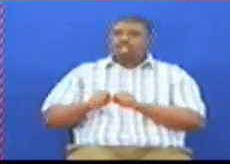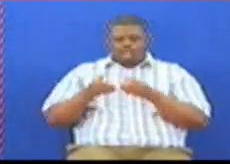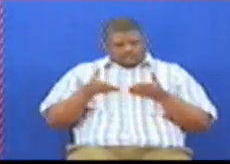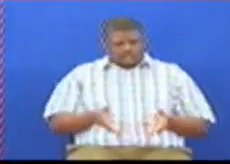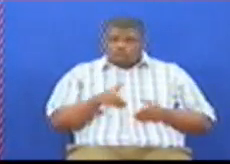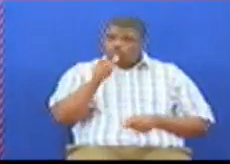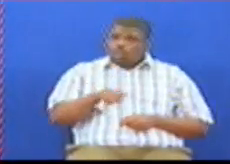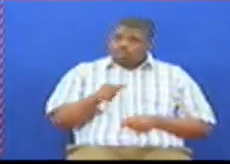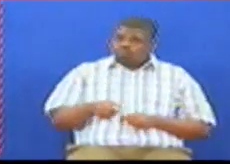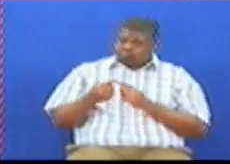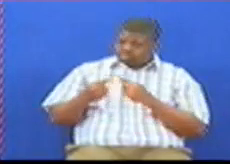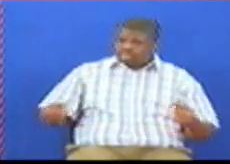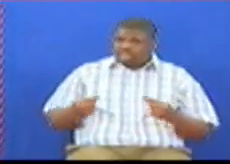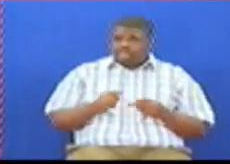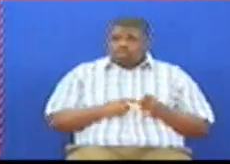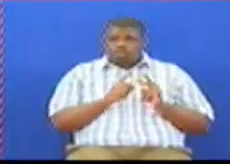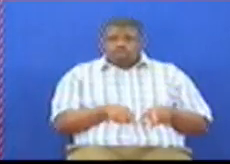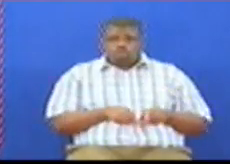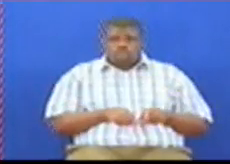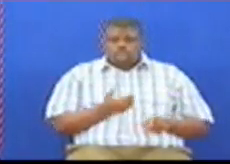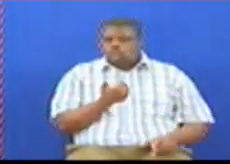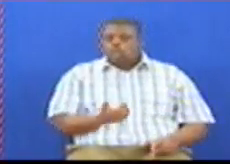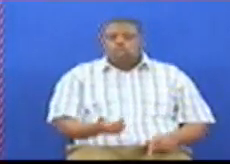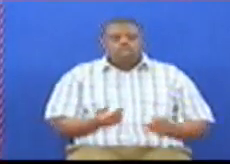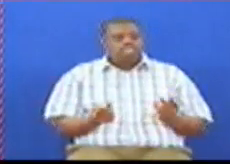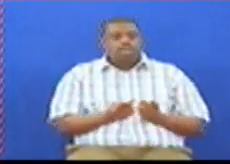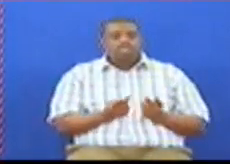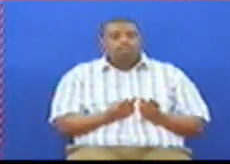wapinzani wetu wamepoa, wamekuwa wadogo kama pilitoni.